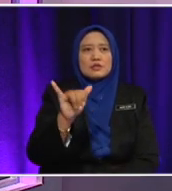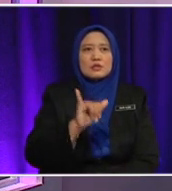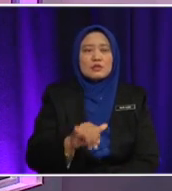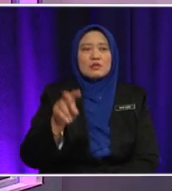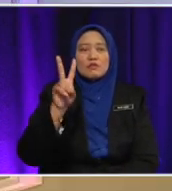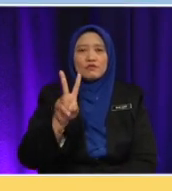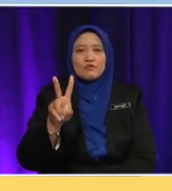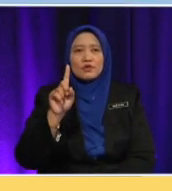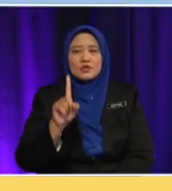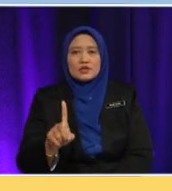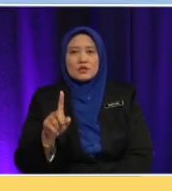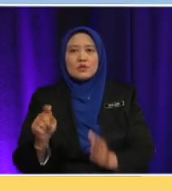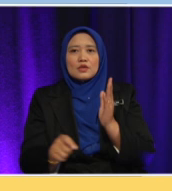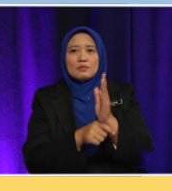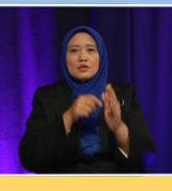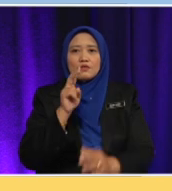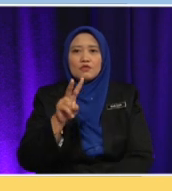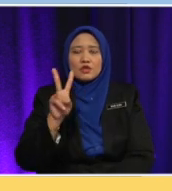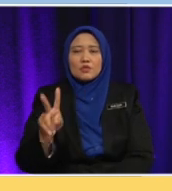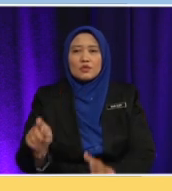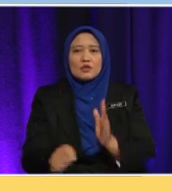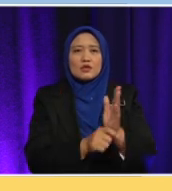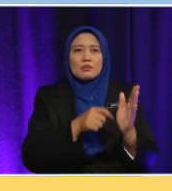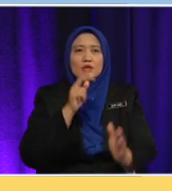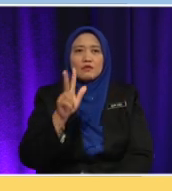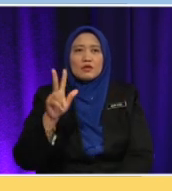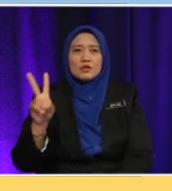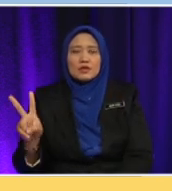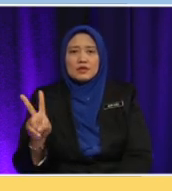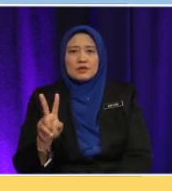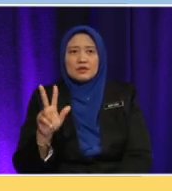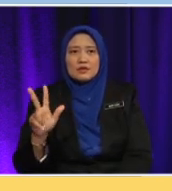V1 + V2 + VN Oke